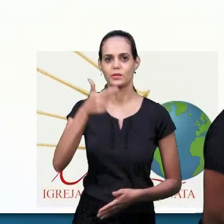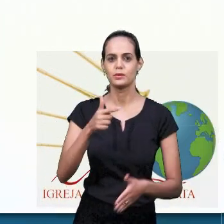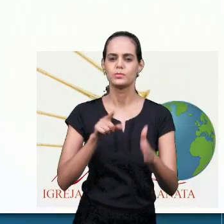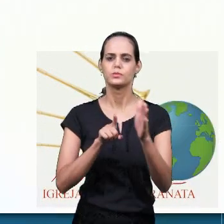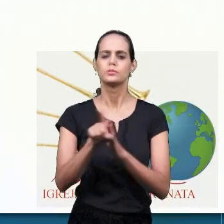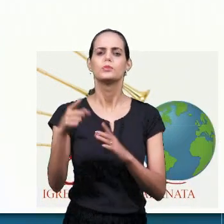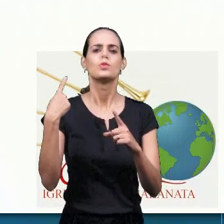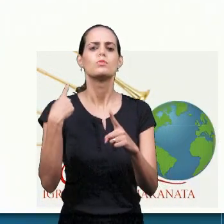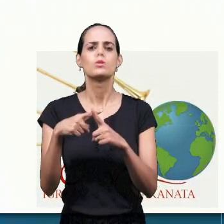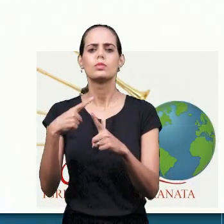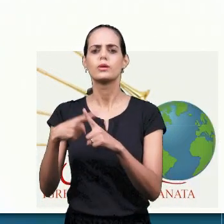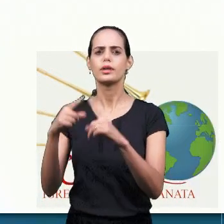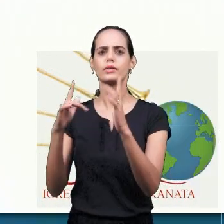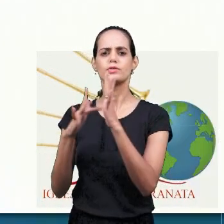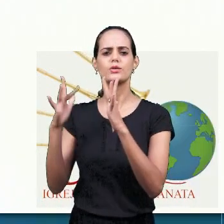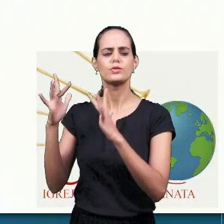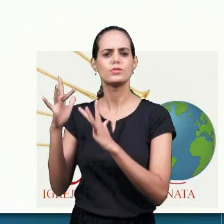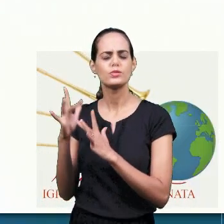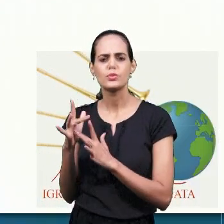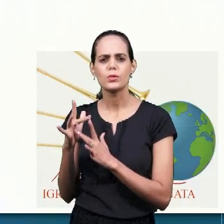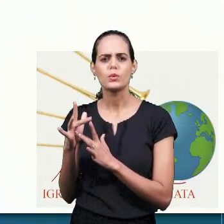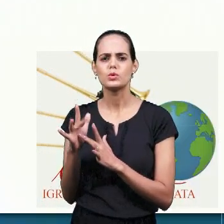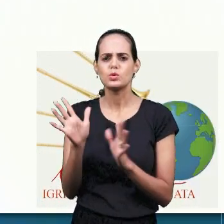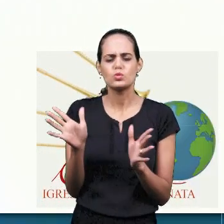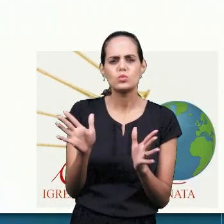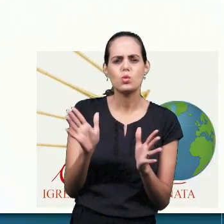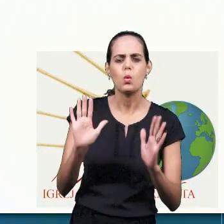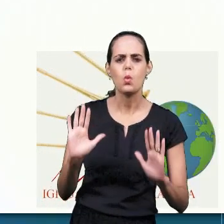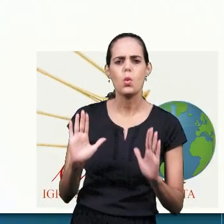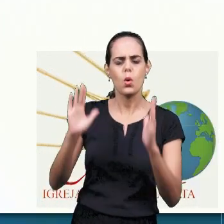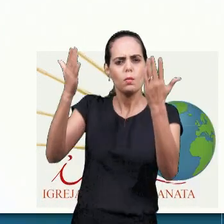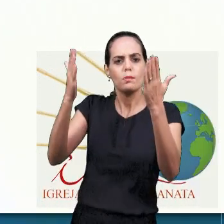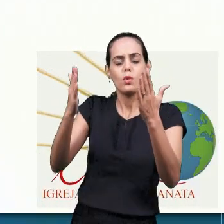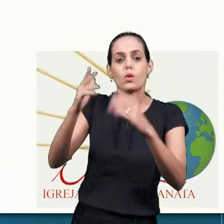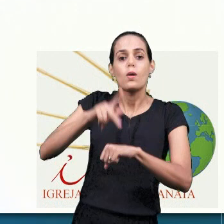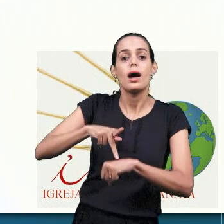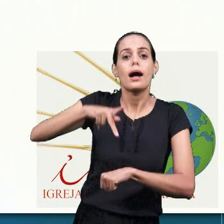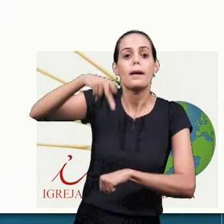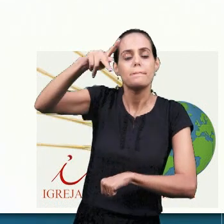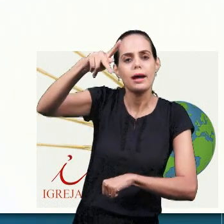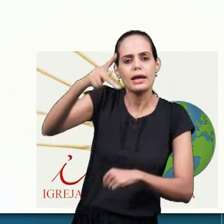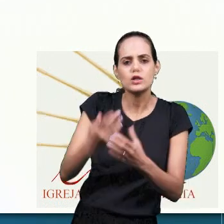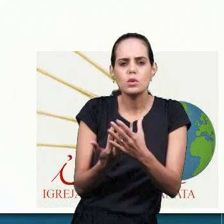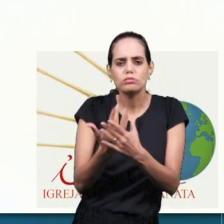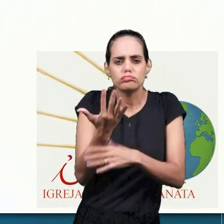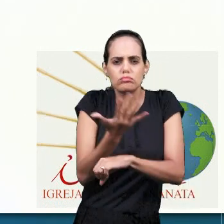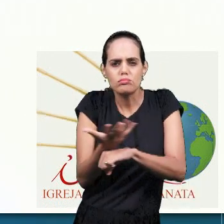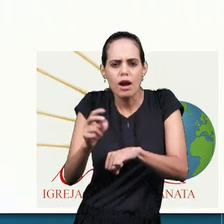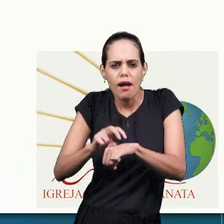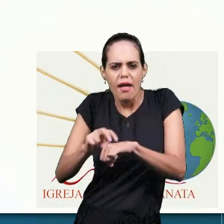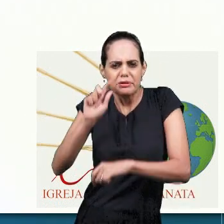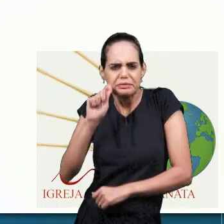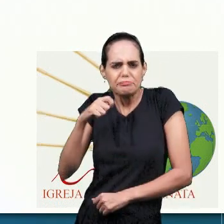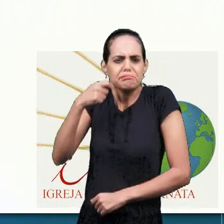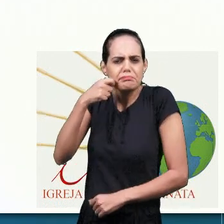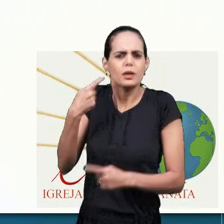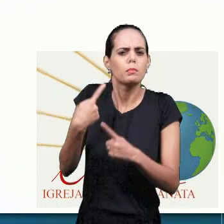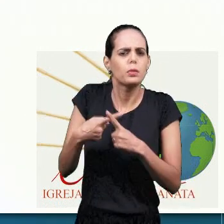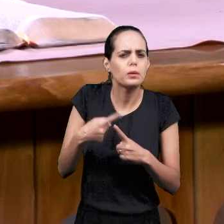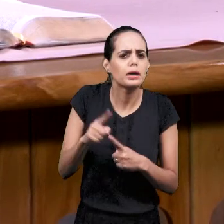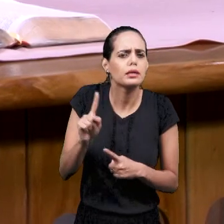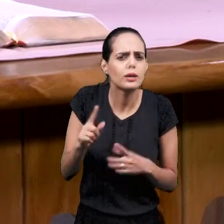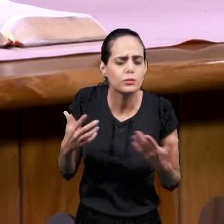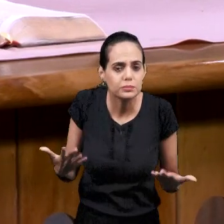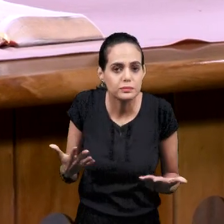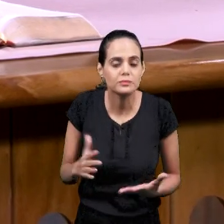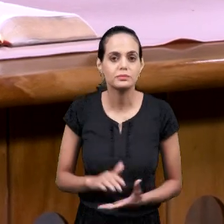professeur. Pourquoi Jésus n'a pas commémoré la Pâque avec les herbes amères? Très bien, pour cette réponse, on va